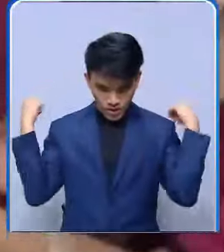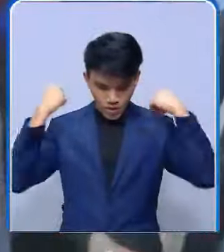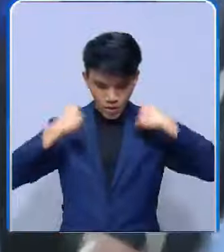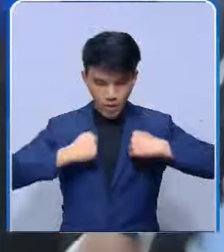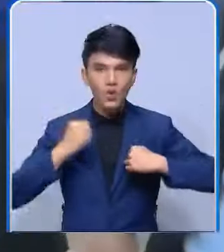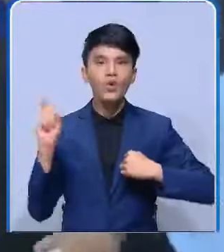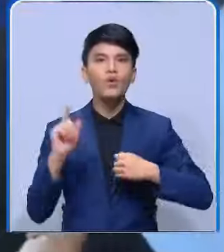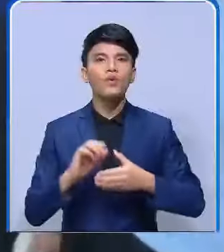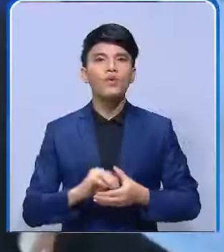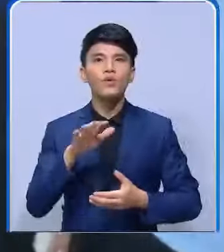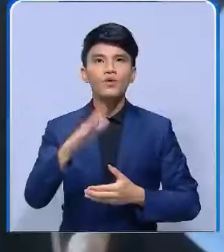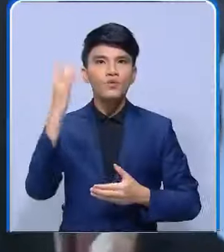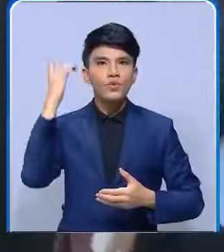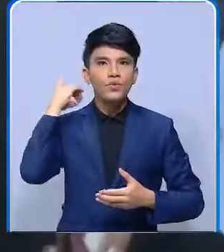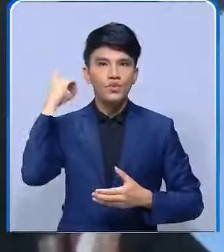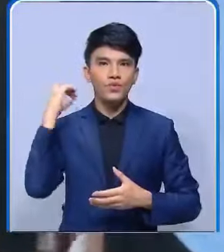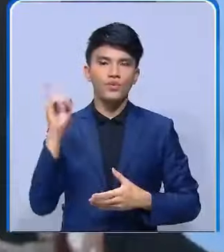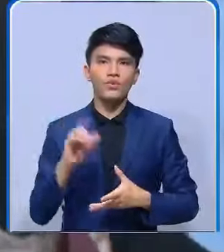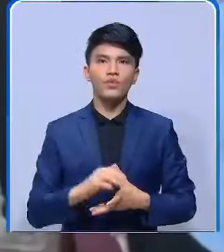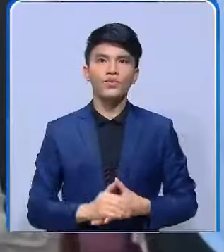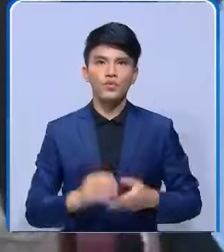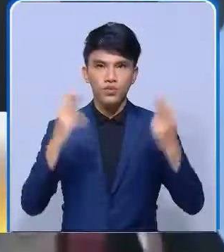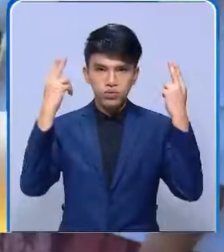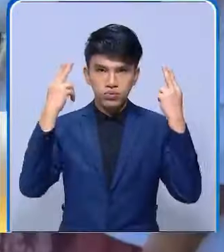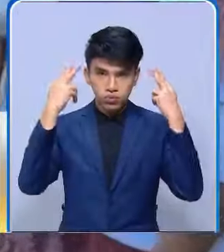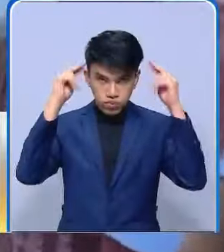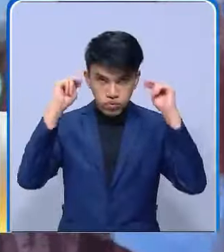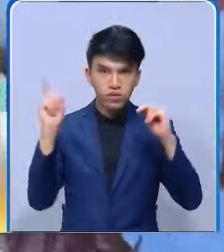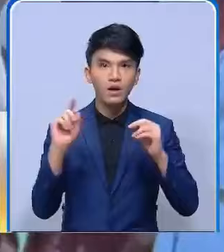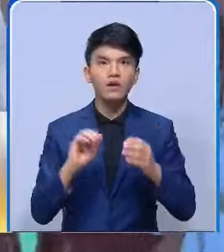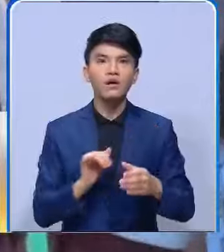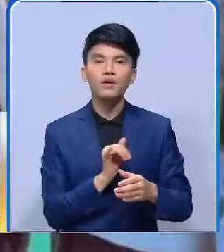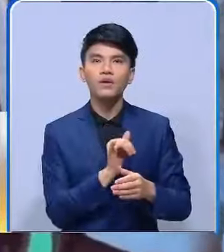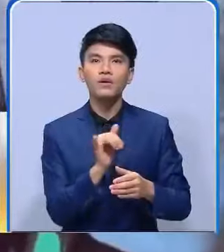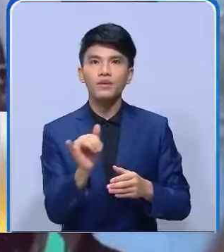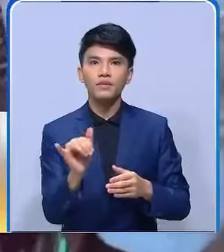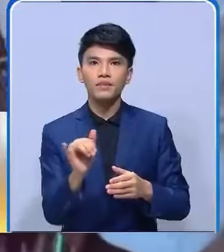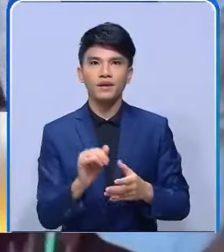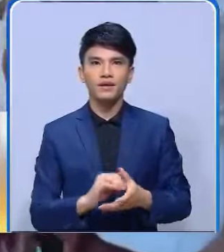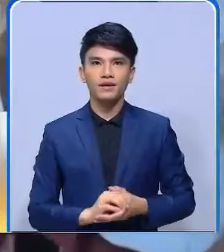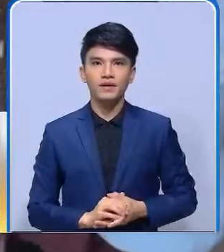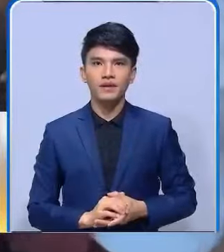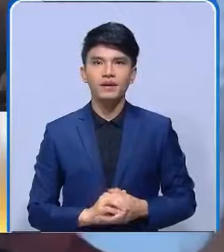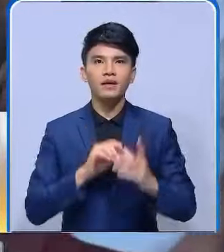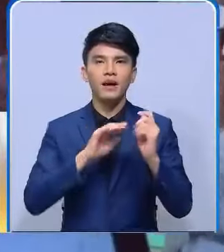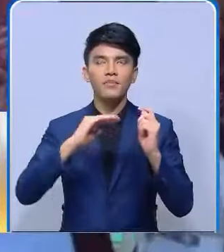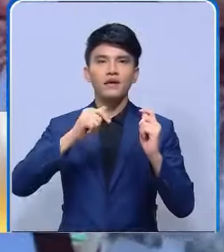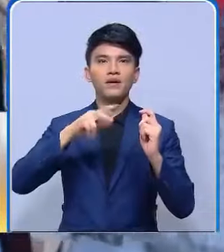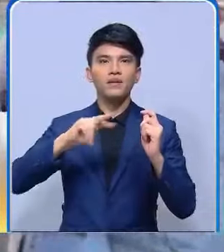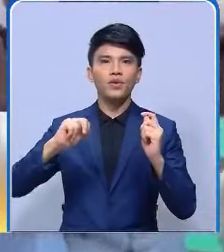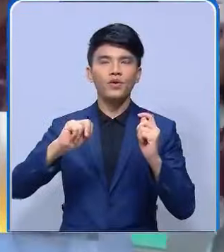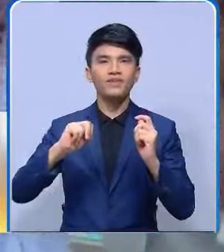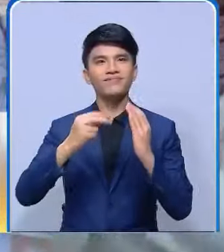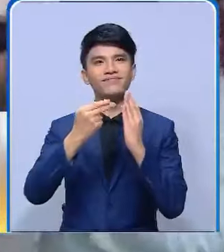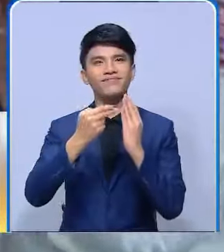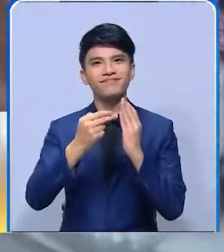ะซึ่งเมื่อเย็นวานนี้ค่ะนางสาวแพทองธารชินวัตรนายกรัฐมนตรีท่านก็เดินทางถึงลานนาคาเบิกฟ้าที่อำเภอพลพิสัยจังหวัดหนองค